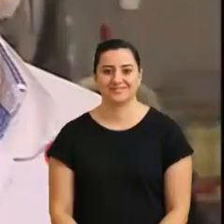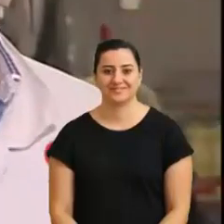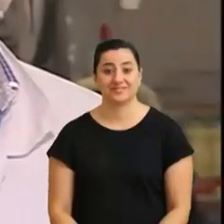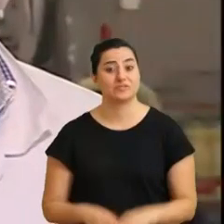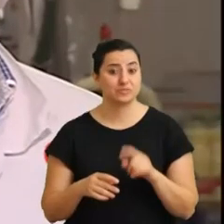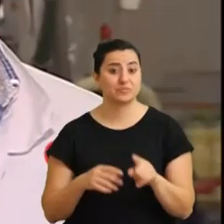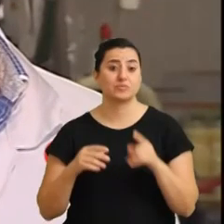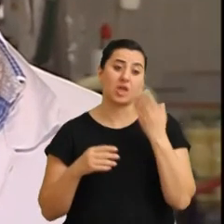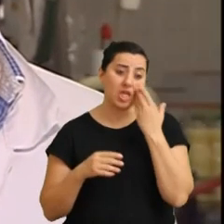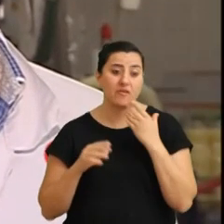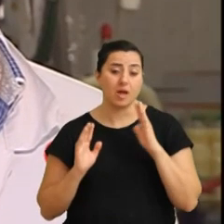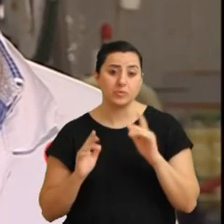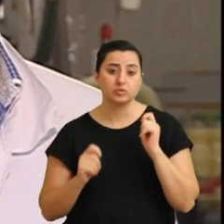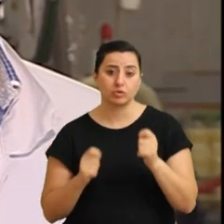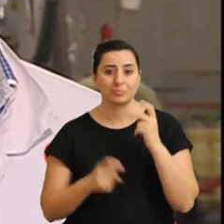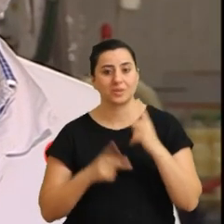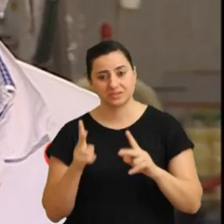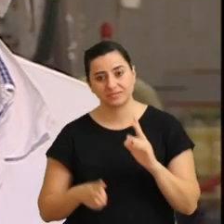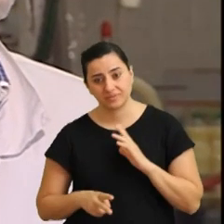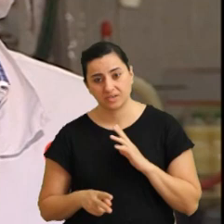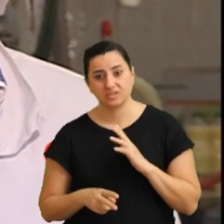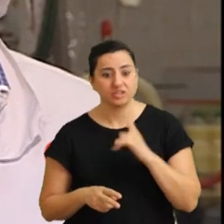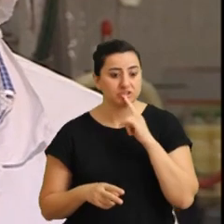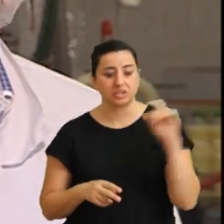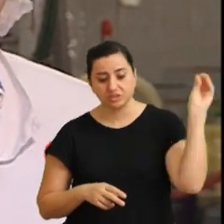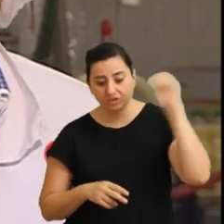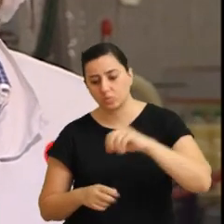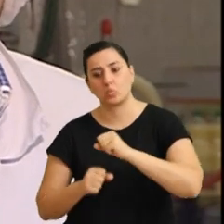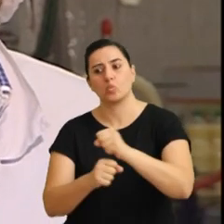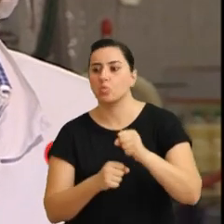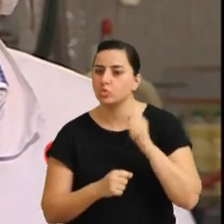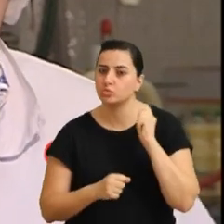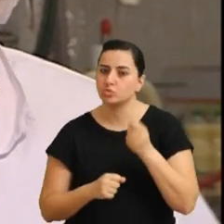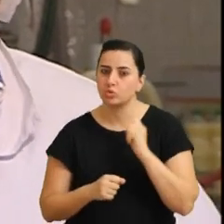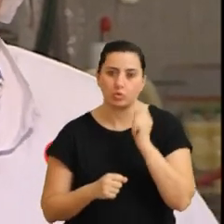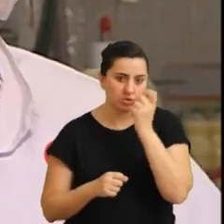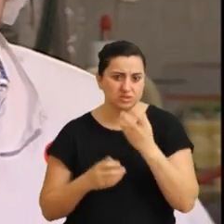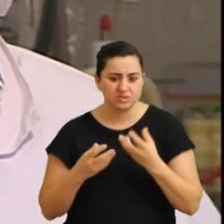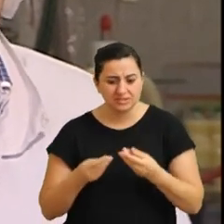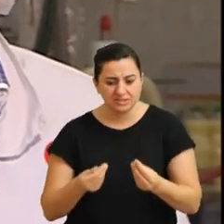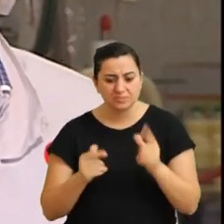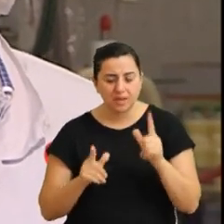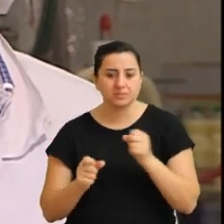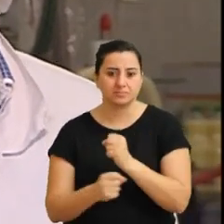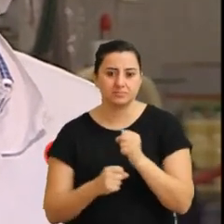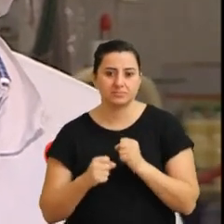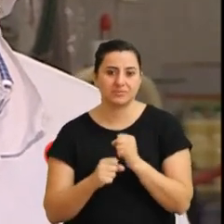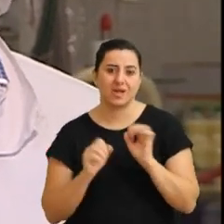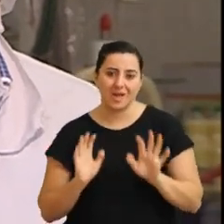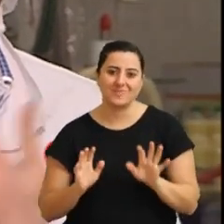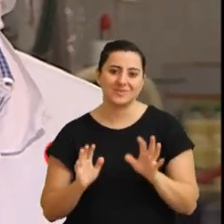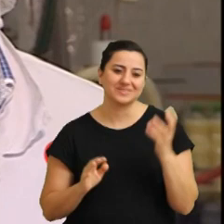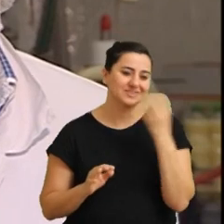Üretim yapmak çok keyifli ama zor yanları da var tabii ki. Şekeri içine atıp karıştırmak mesela çok zordu. Çünkü onun böyle erimesini sağlamak. Ama